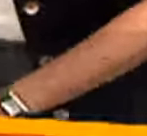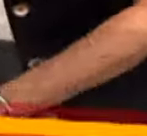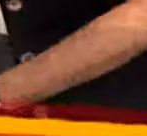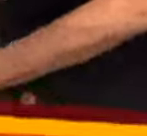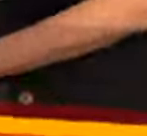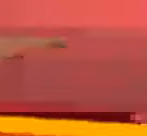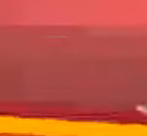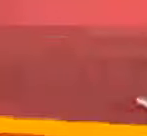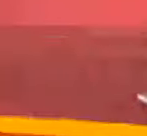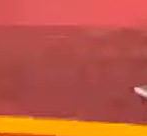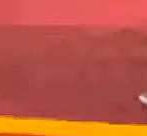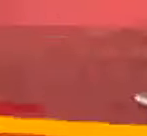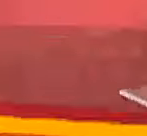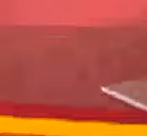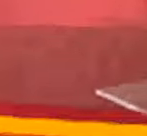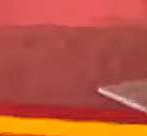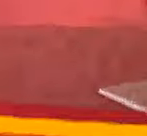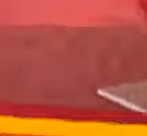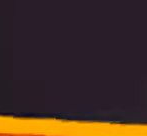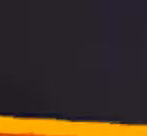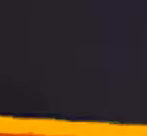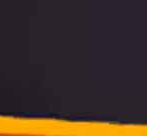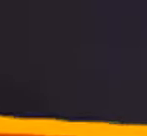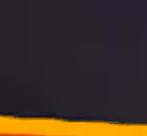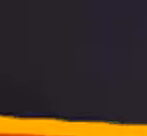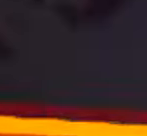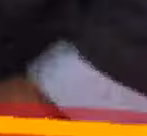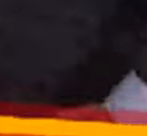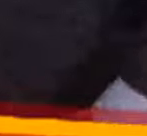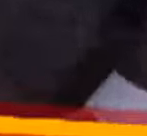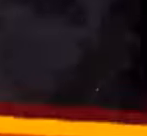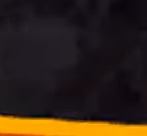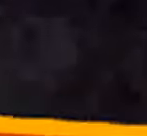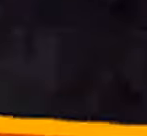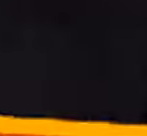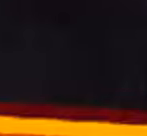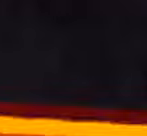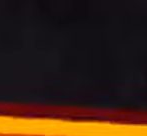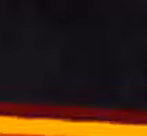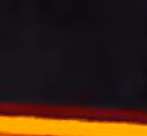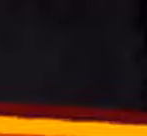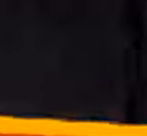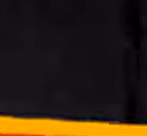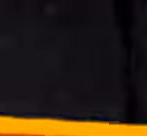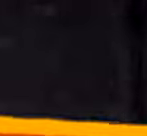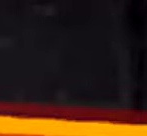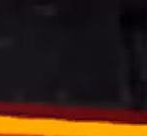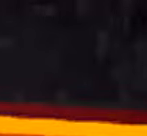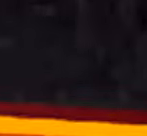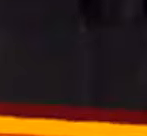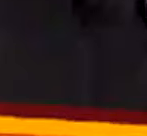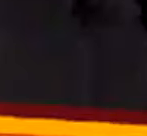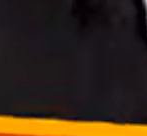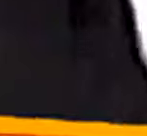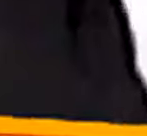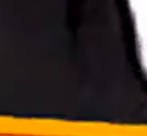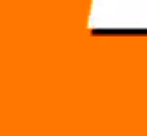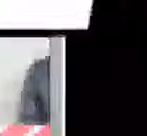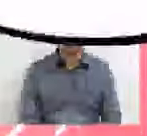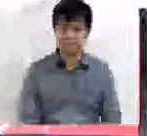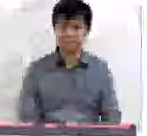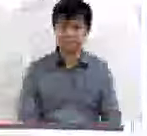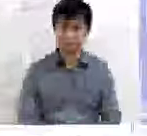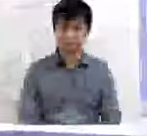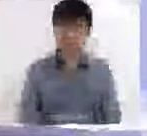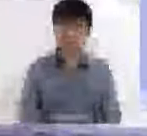At isa sa mga pinagkakatiwala ang broadcast journalist sa bansa, makakasama na natin sa pagbabalita.